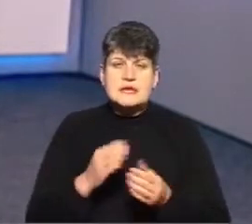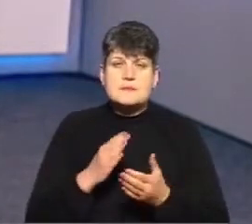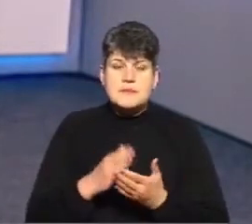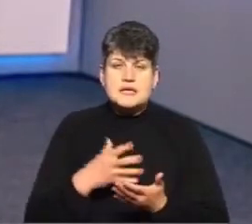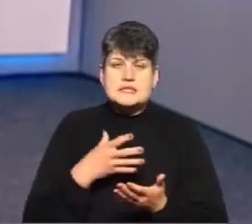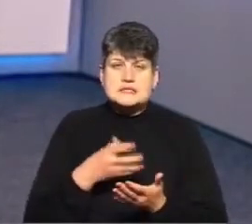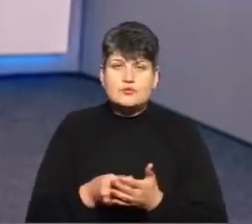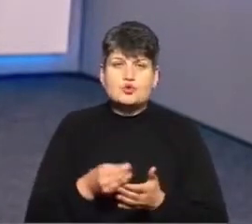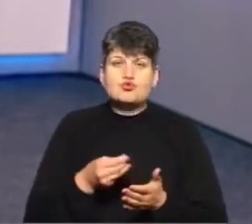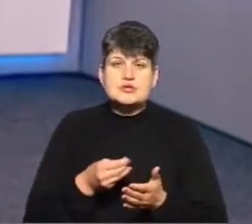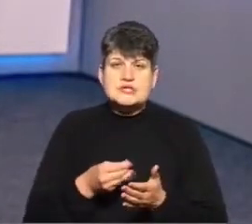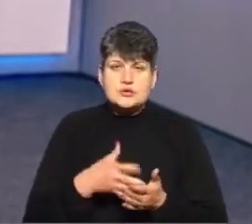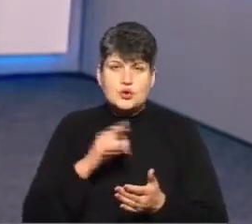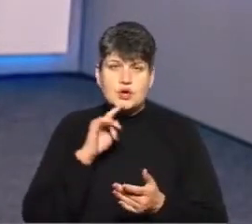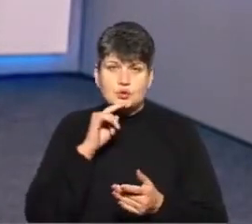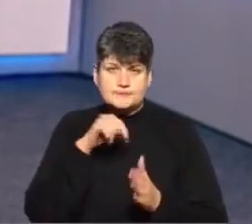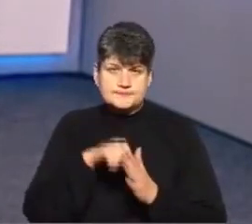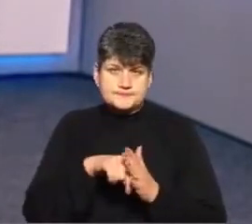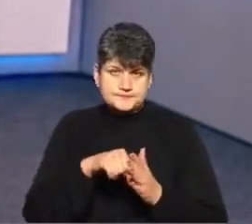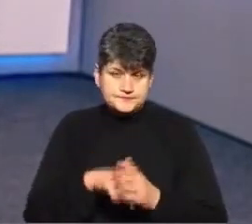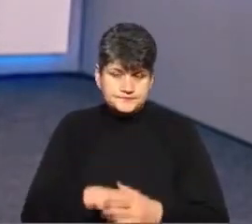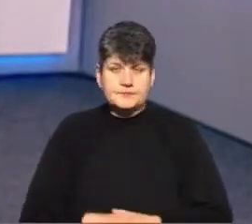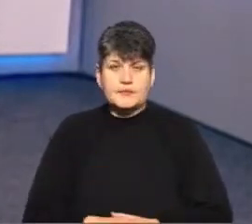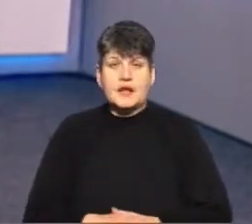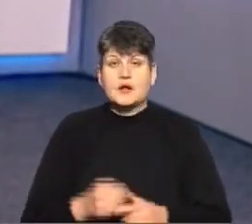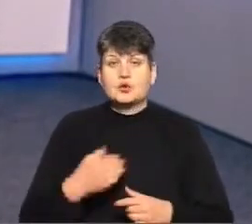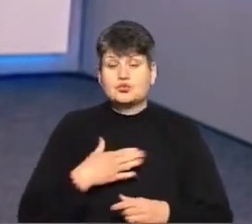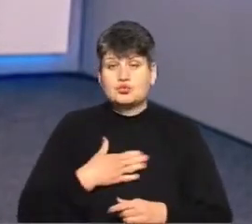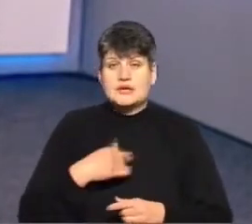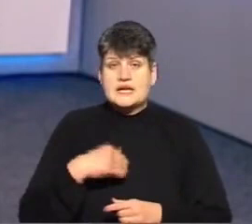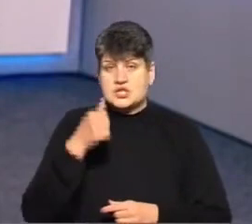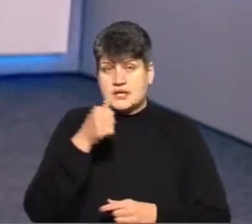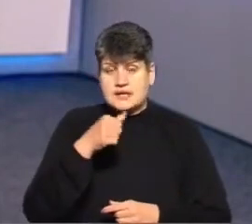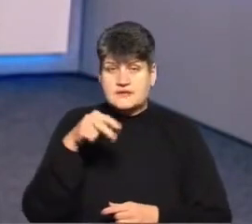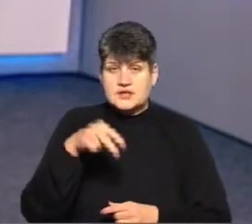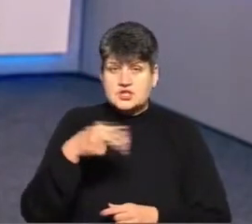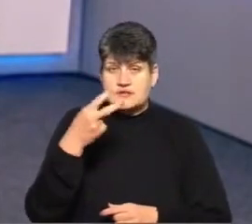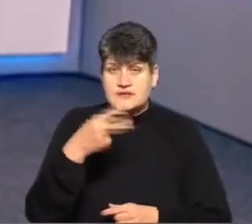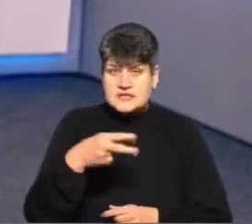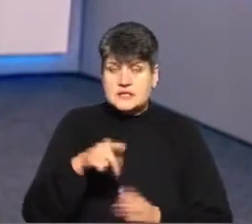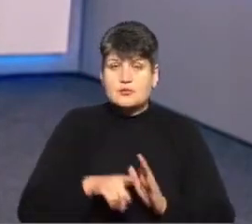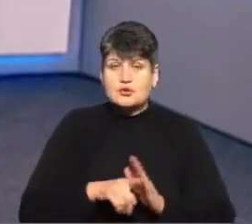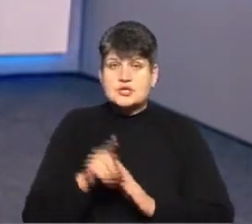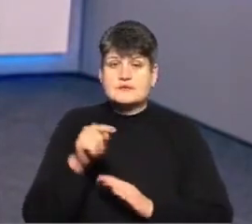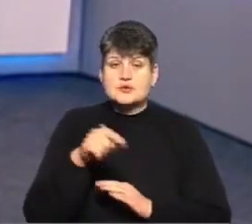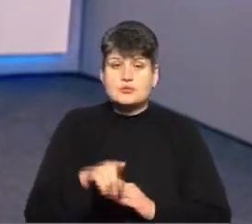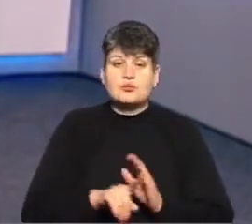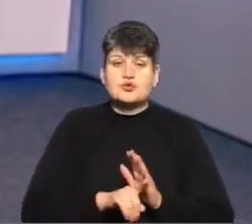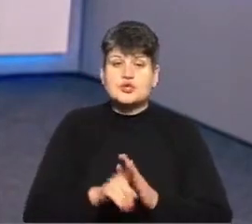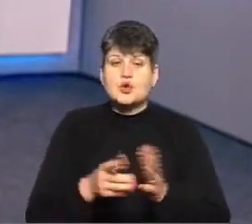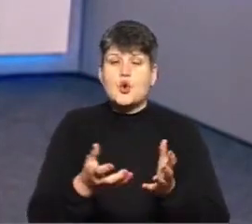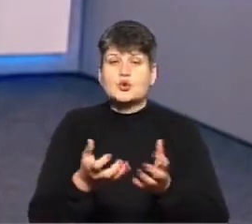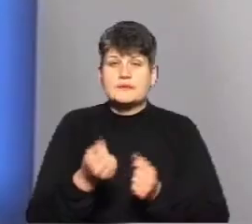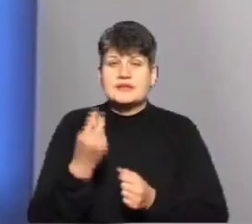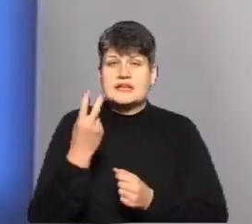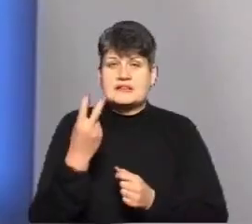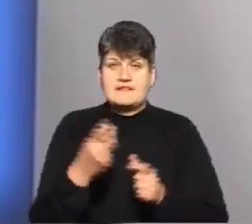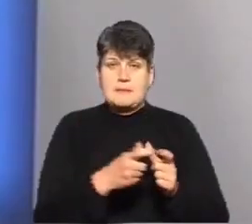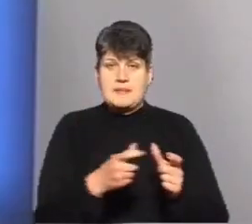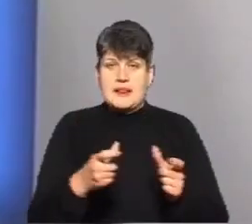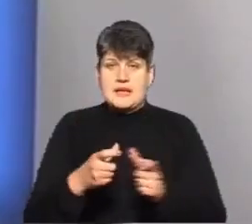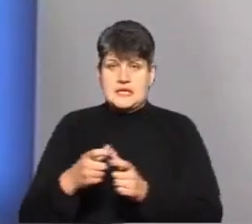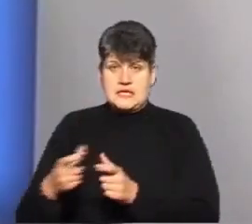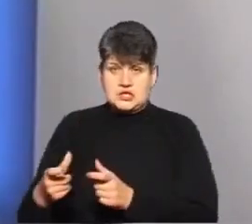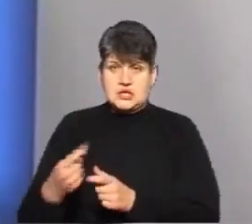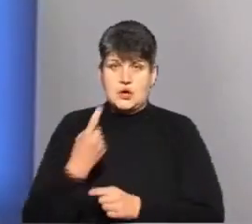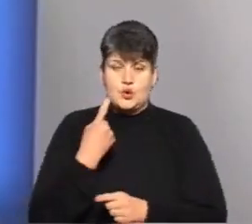обґрунтованість. Тому наш рік 2020 почався з того, що ми почали отримувати дві платіжки. Одна платіжка за